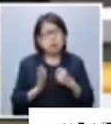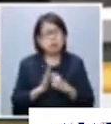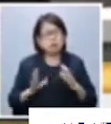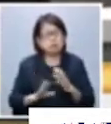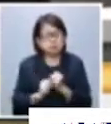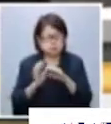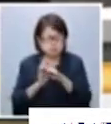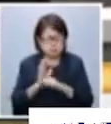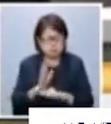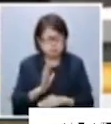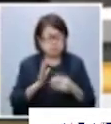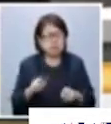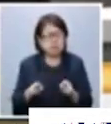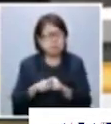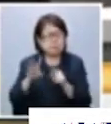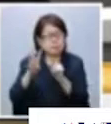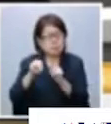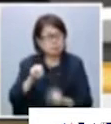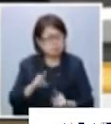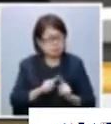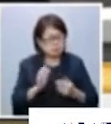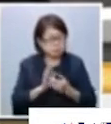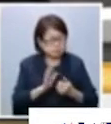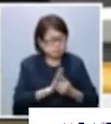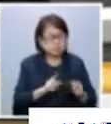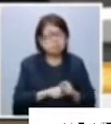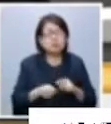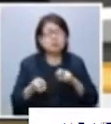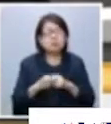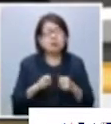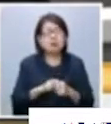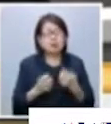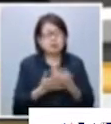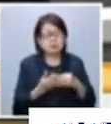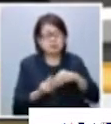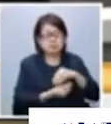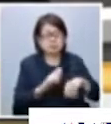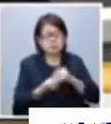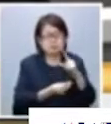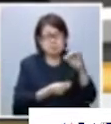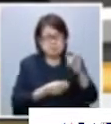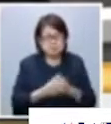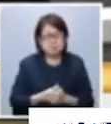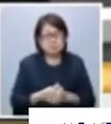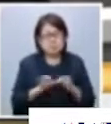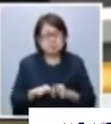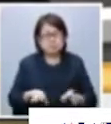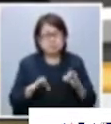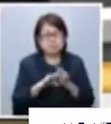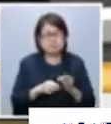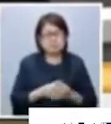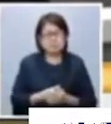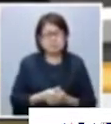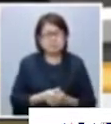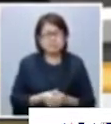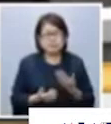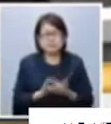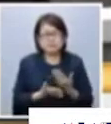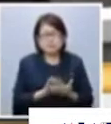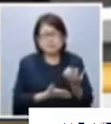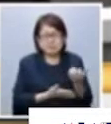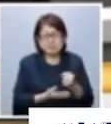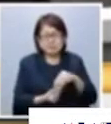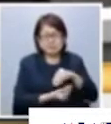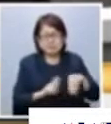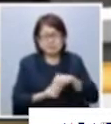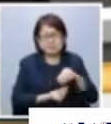ราอื่นๆนะครับผลกระทบทางด้านเศรษฐกิจนะครับและที่สำคัญเนี่ยรายได้ของประเทศเรา